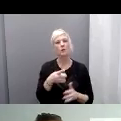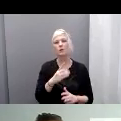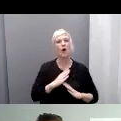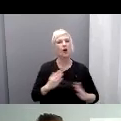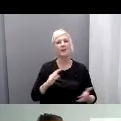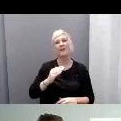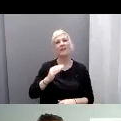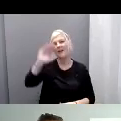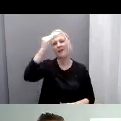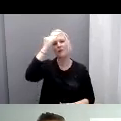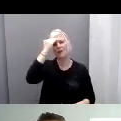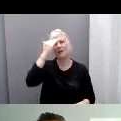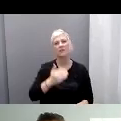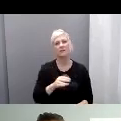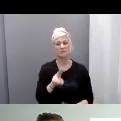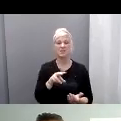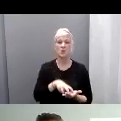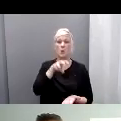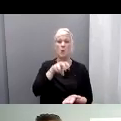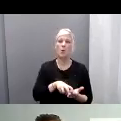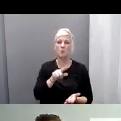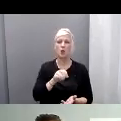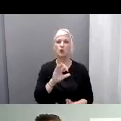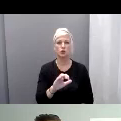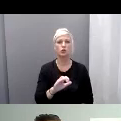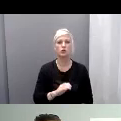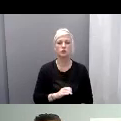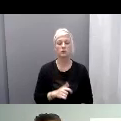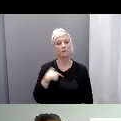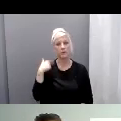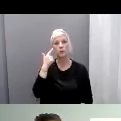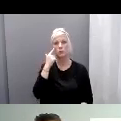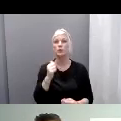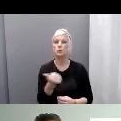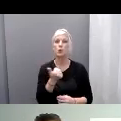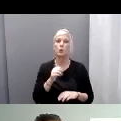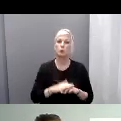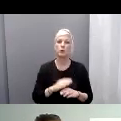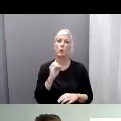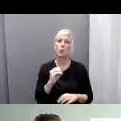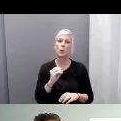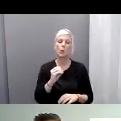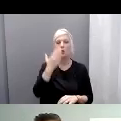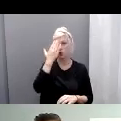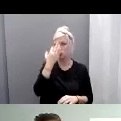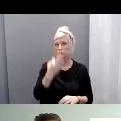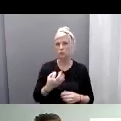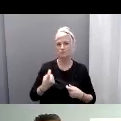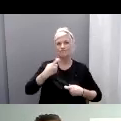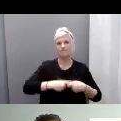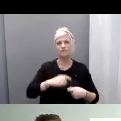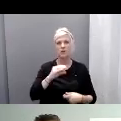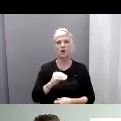är helt hopplöst. Så vi tror att det beror mycket på att det finns en okunskap om asexualitet i